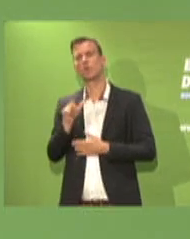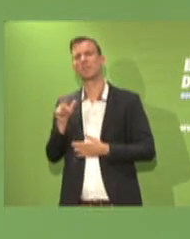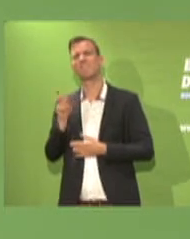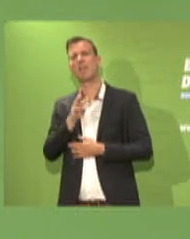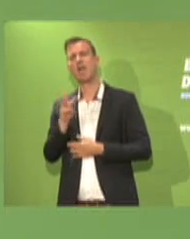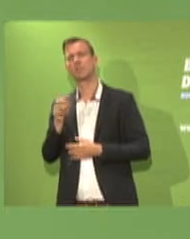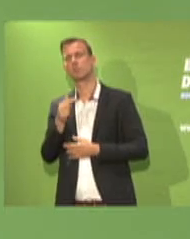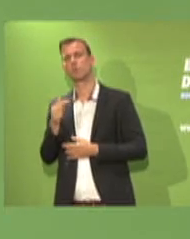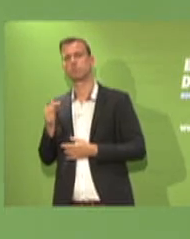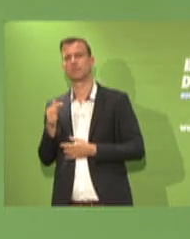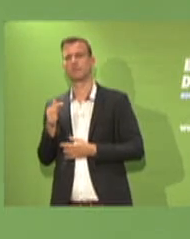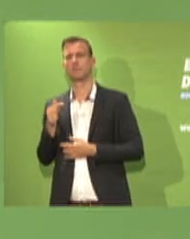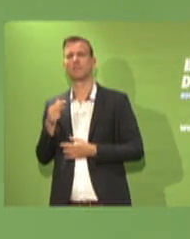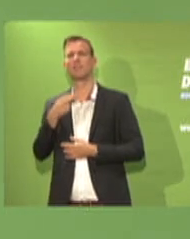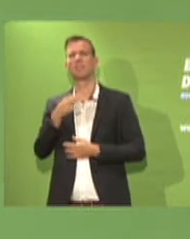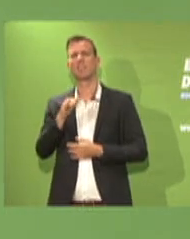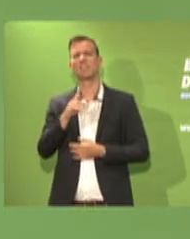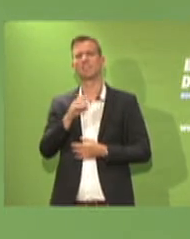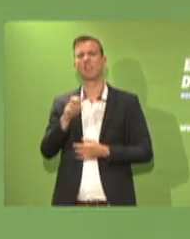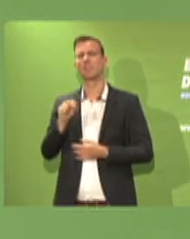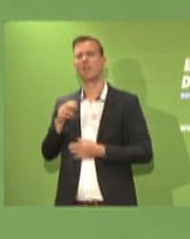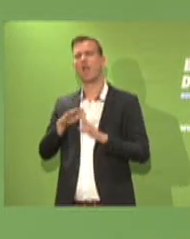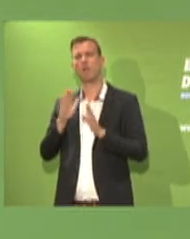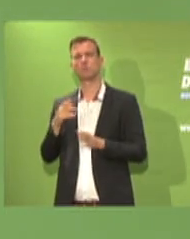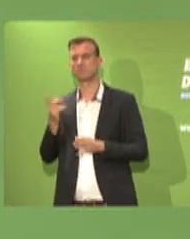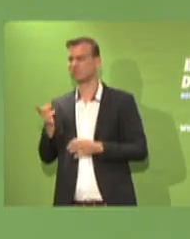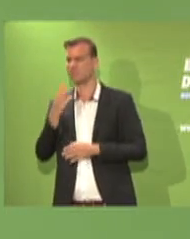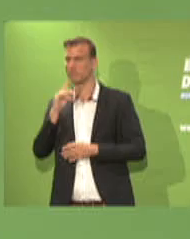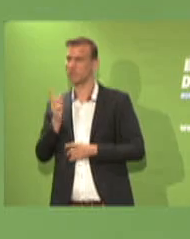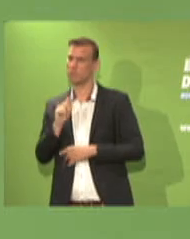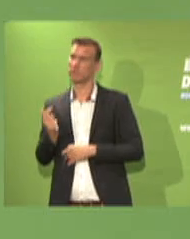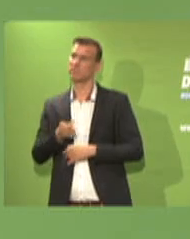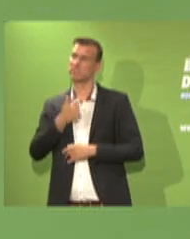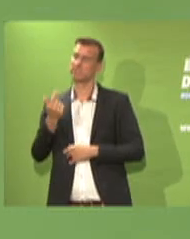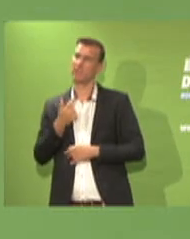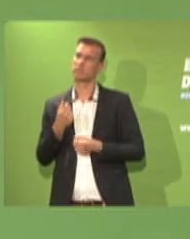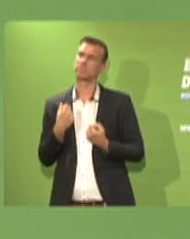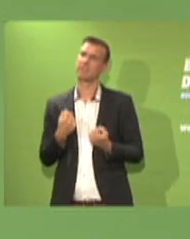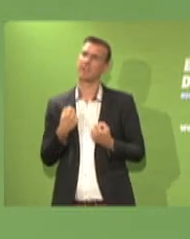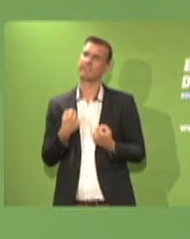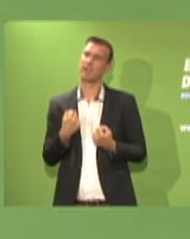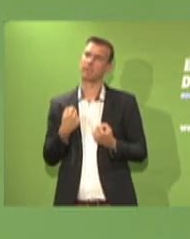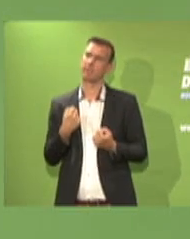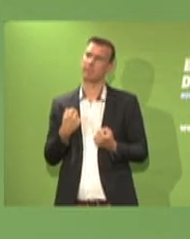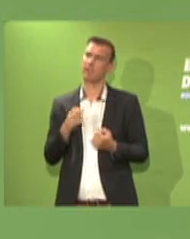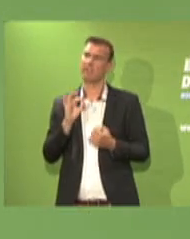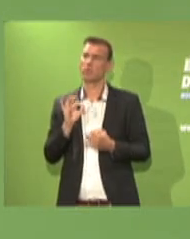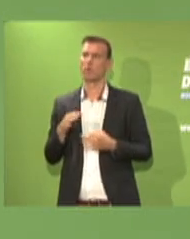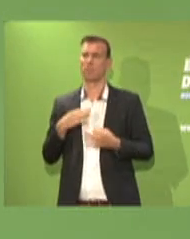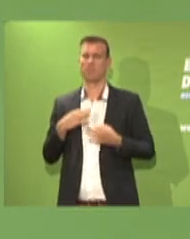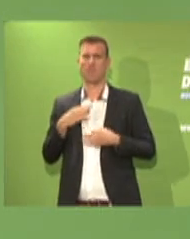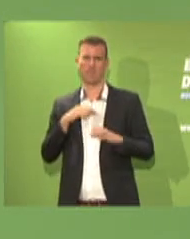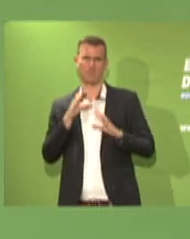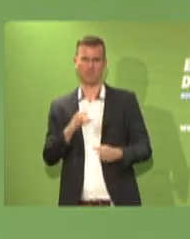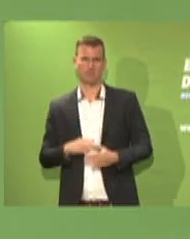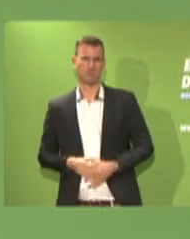Bahntrup, in Hiddenhausen oder sonst wo wohnen, die wollen auch nicht 2 Stunden Fahrt auf sich nehmen, um ein Theaterstück anschauen zu können.